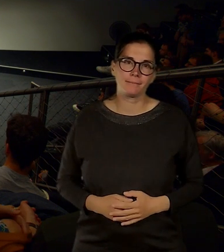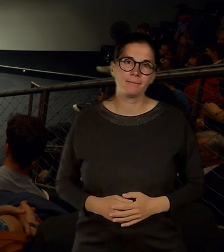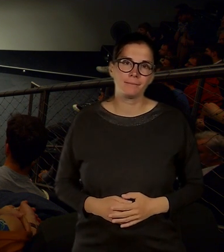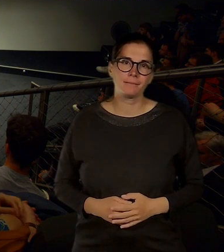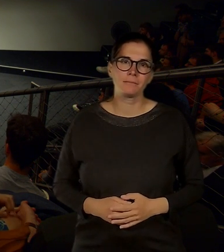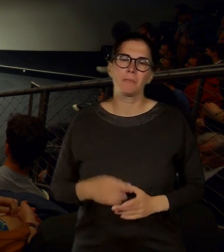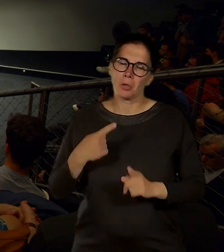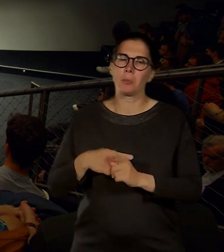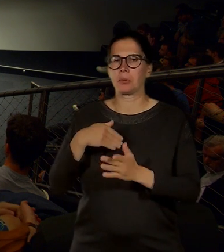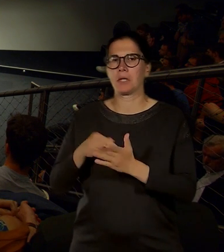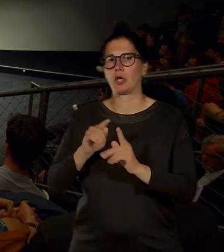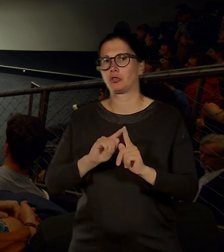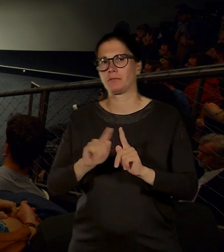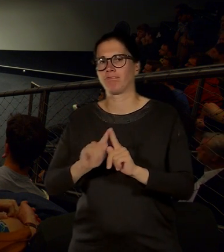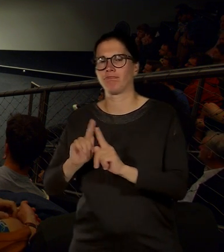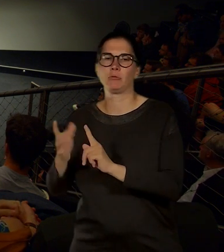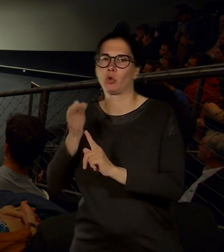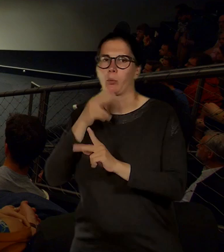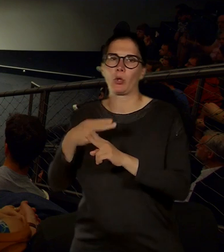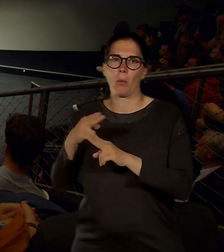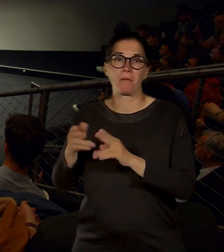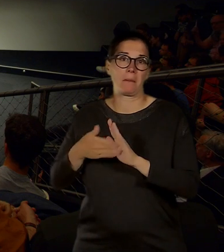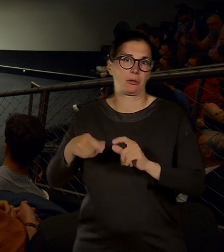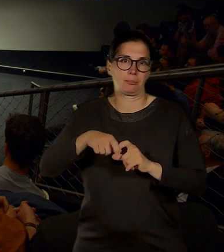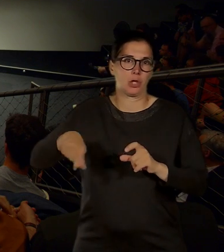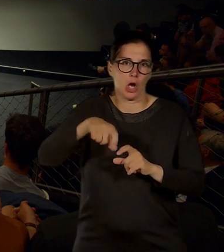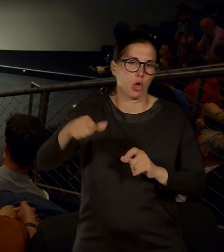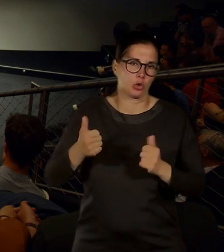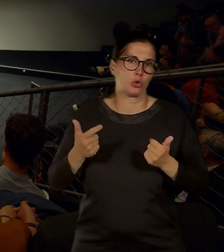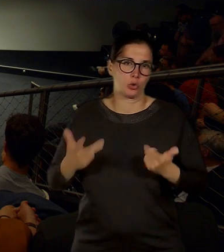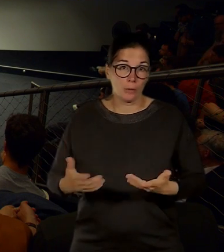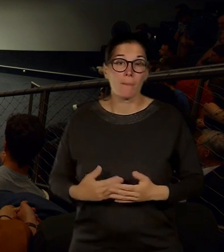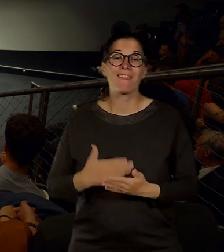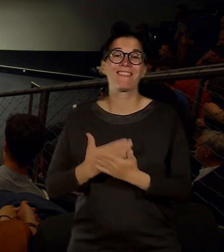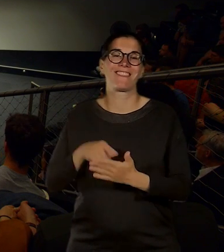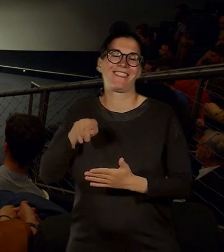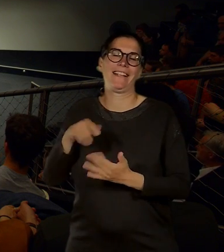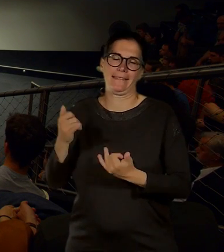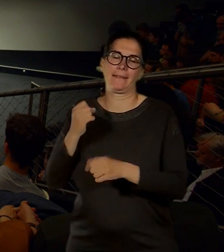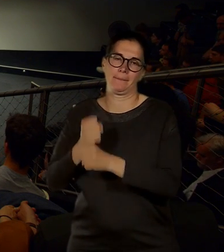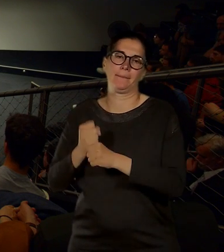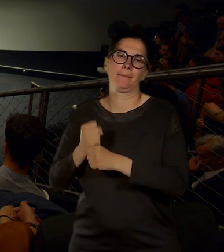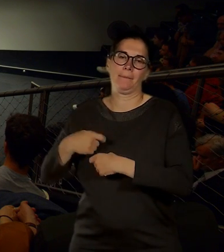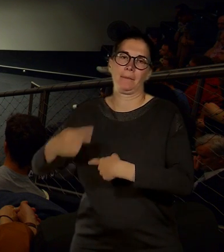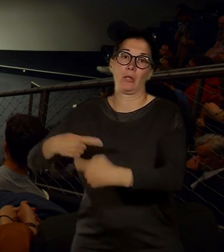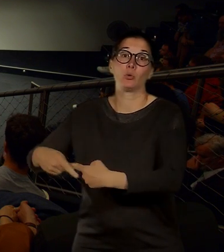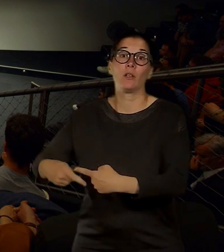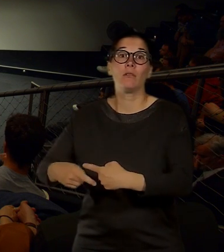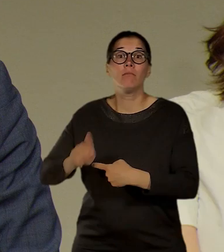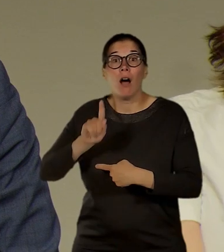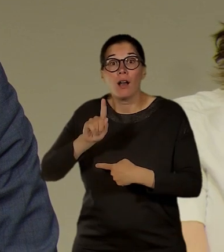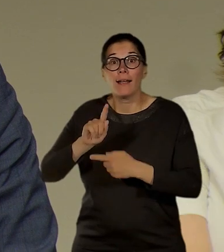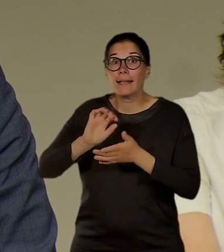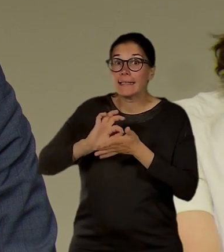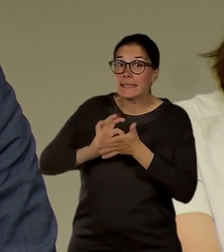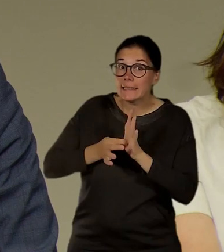celou řadu dalších opatření, asi nějaké přechody a podobně. To znamená, tohle je věc, na které se pracuje, ale nevím teďka, kdy to má